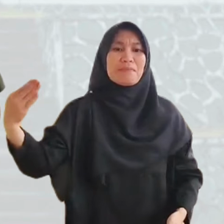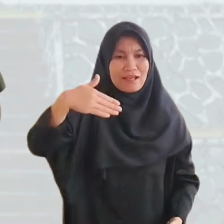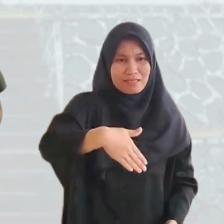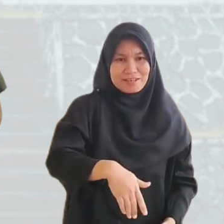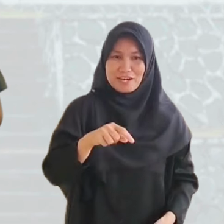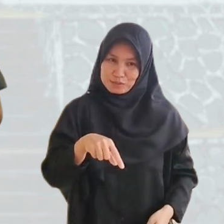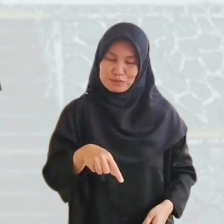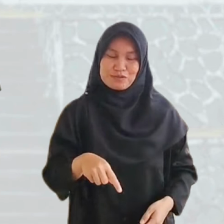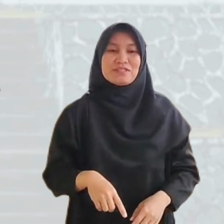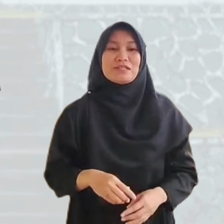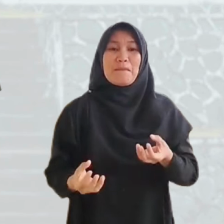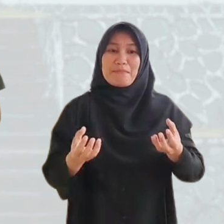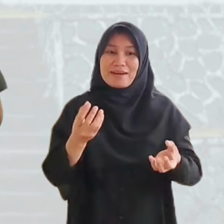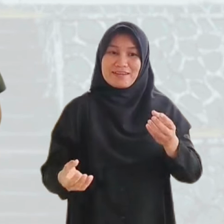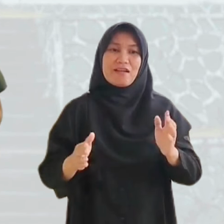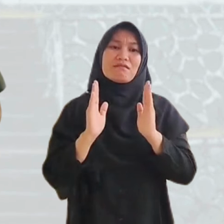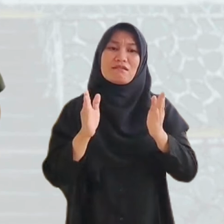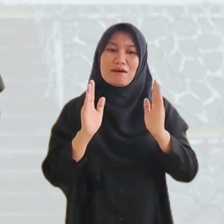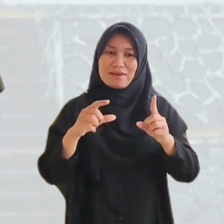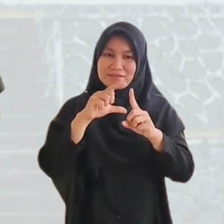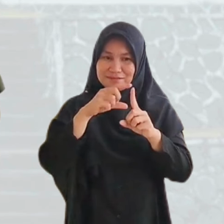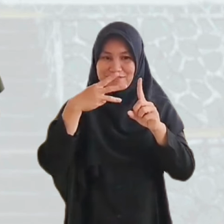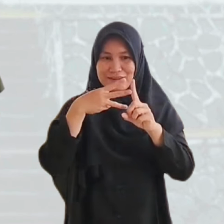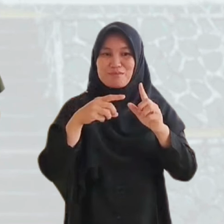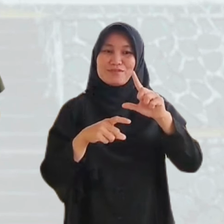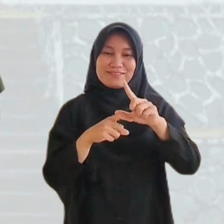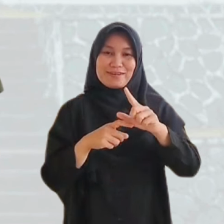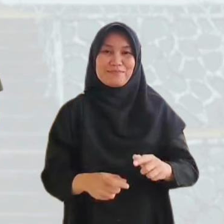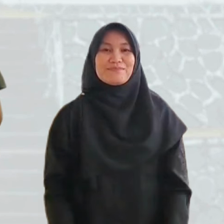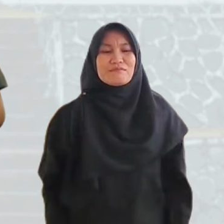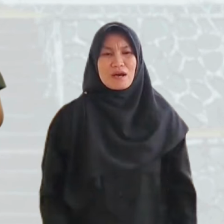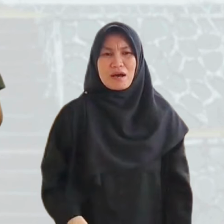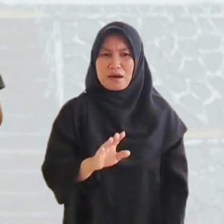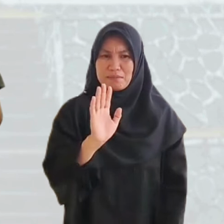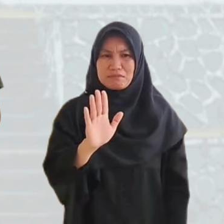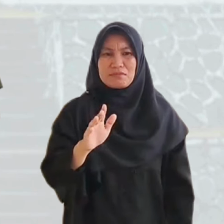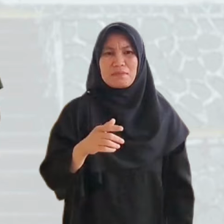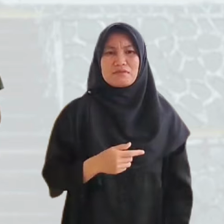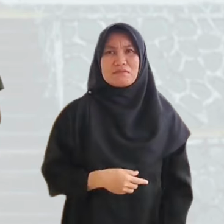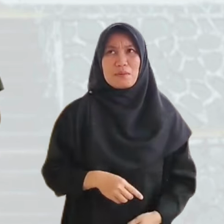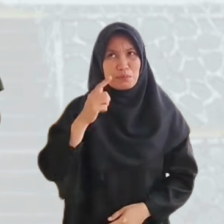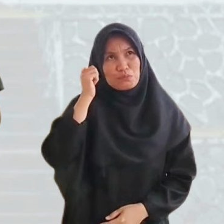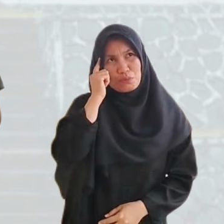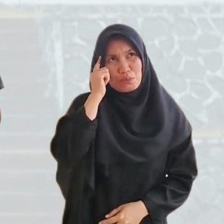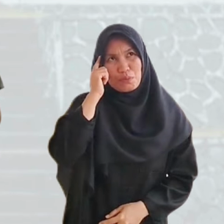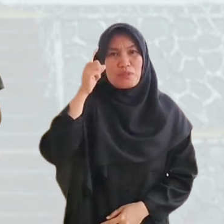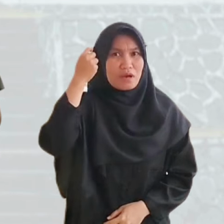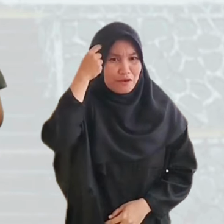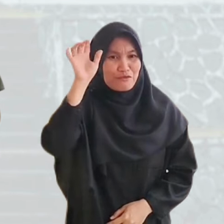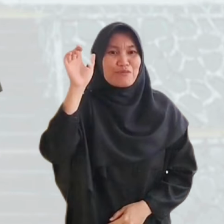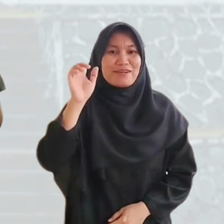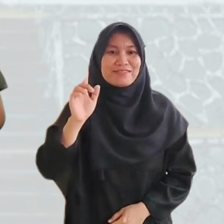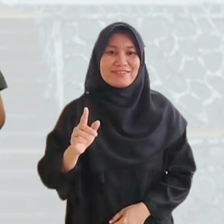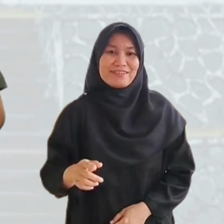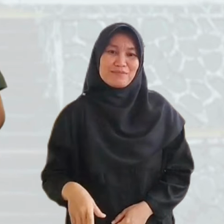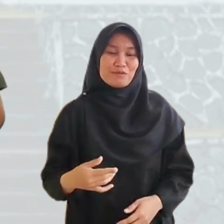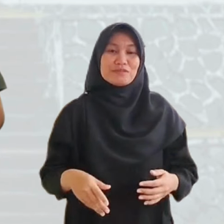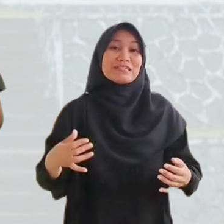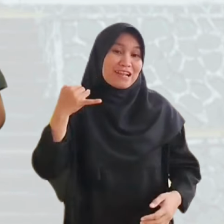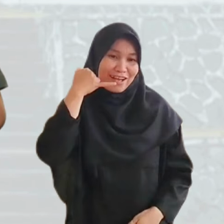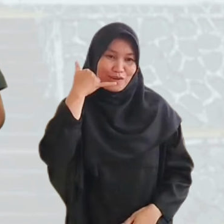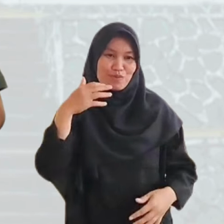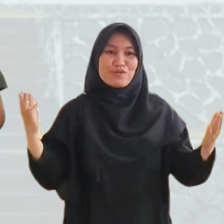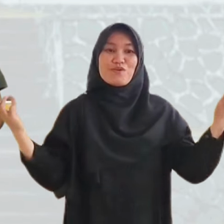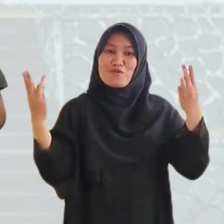secara manual, dengan mendatangi langsung Pengadilan Agama Dabo Singkep, apabila terdapat kendala, atau untuk